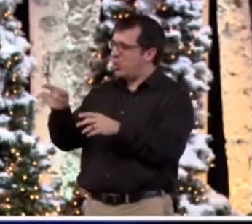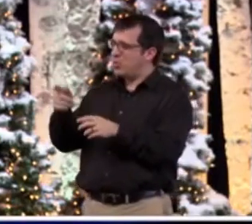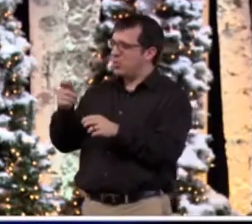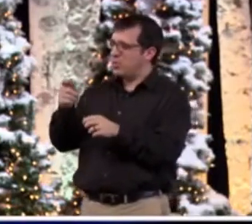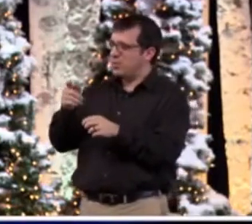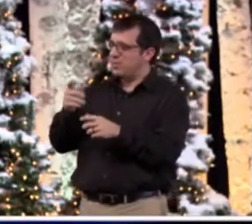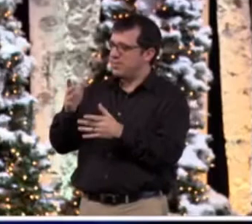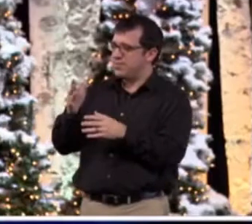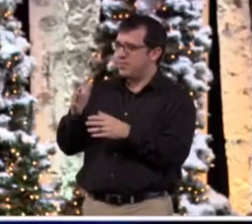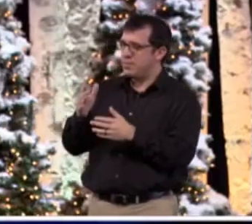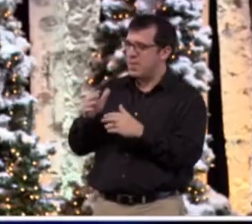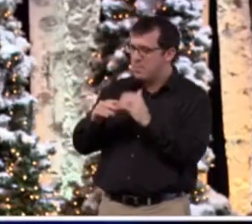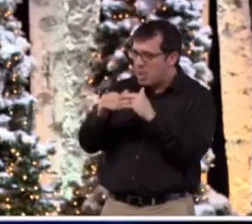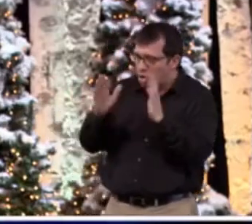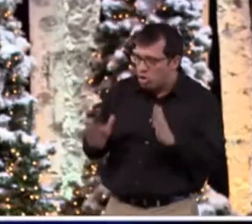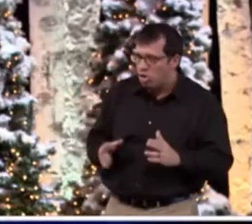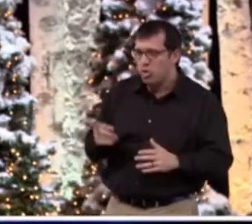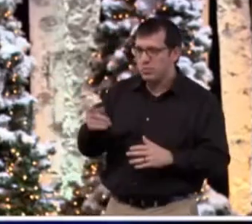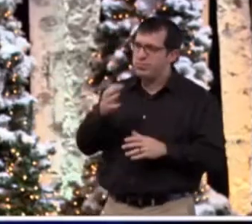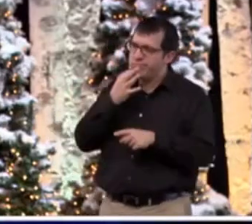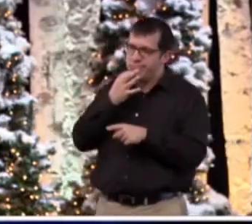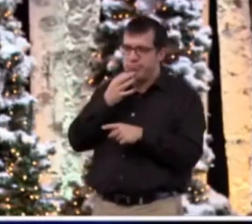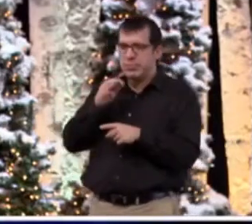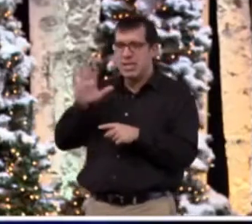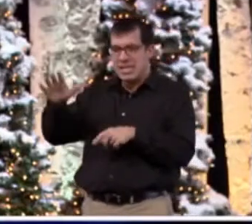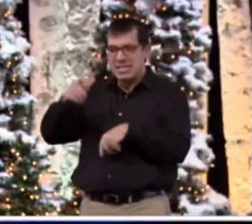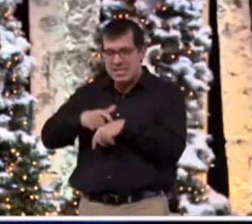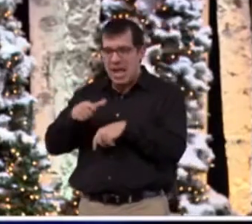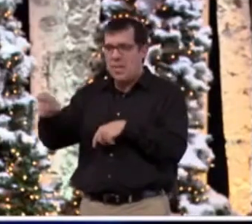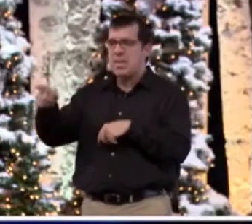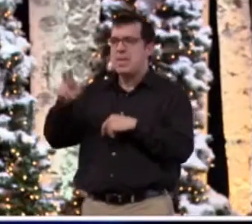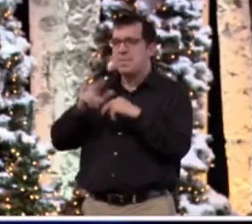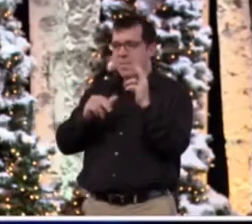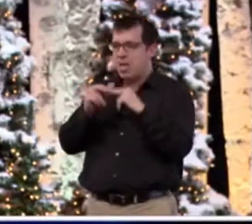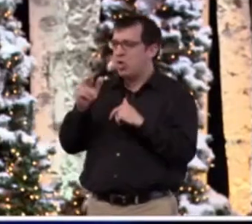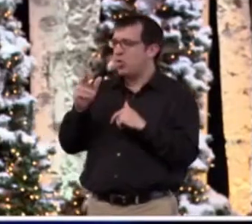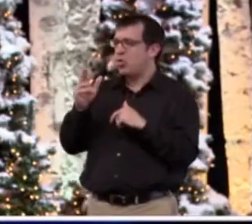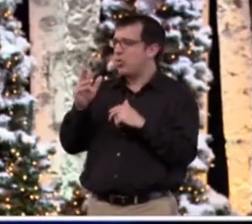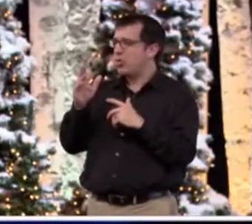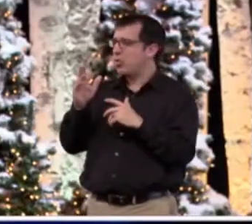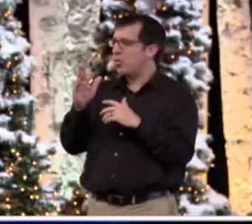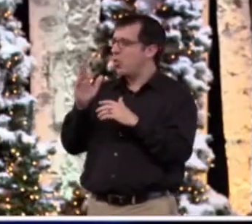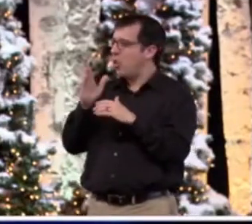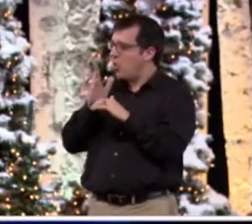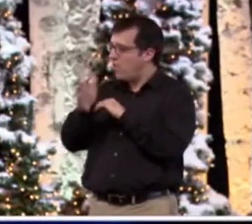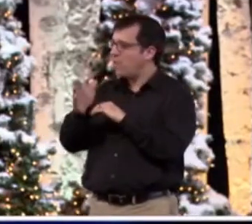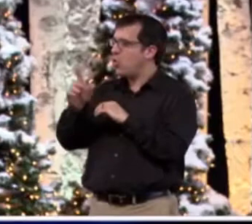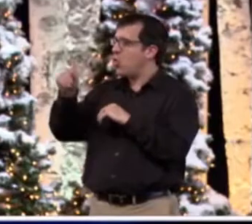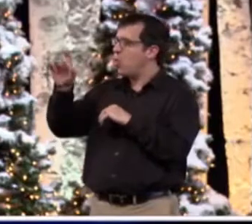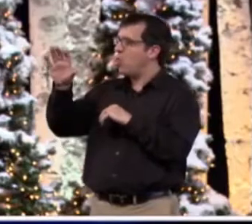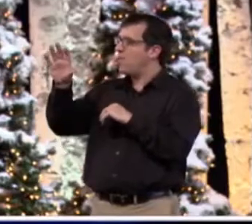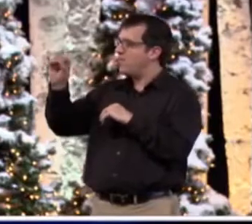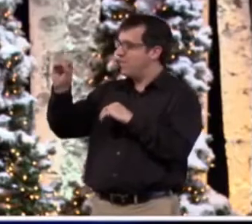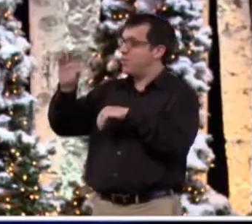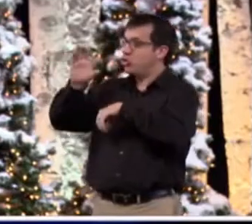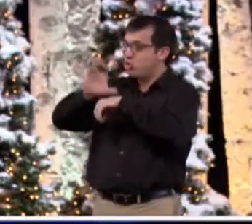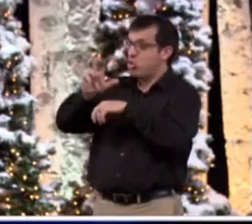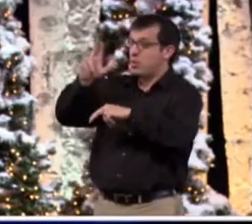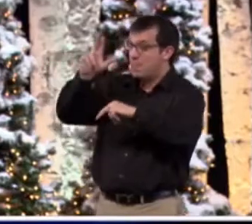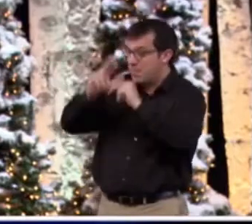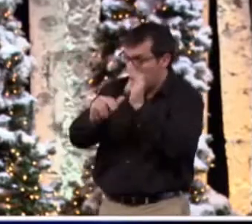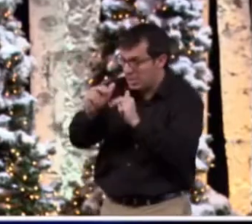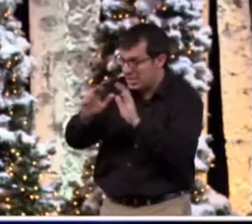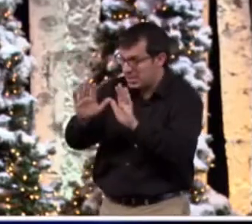भएन। तर उहाँ एक सिकर्मी हुनुहुन्थ्यो र एक राम्रो निर्माणकर्ता हुनुहुन्थ्यो र मेरो बुवाले उहाँको